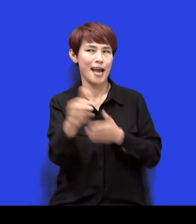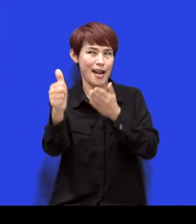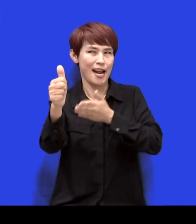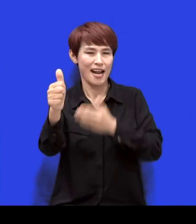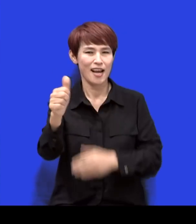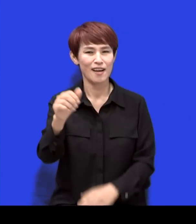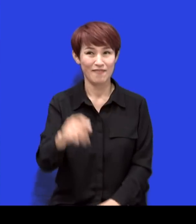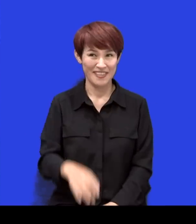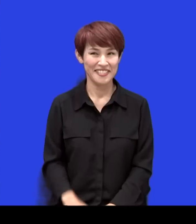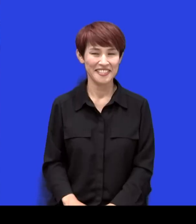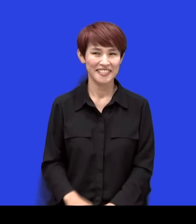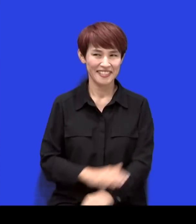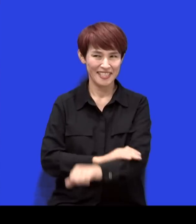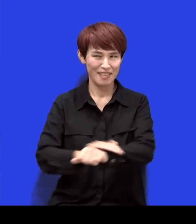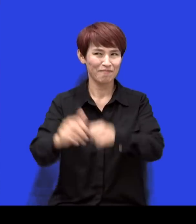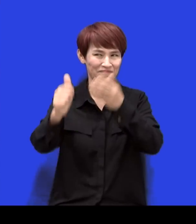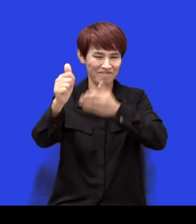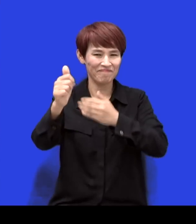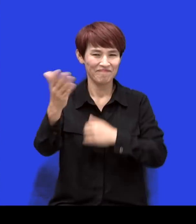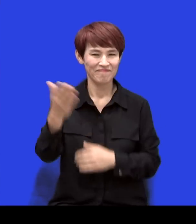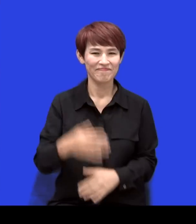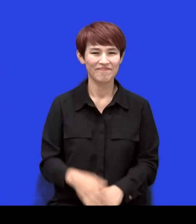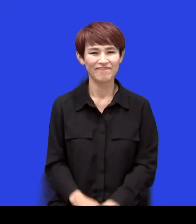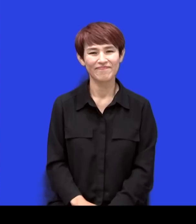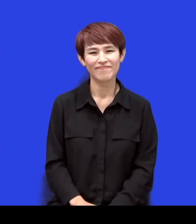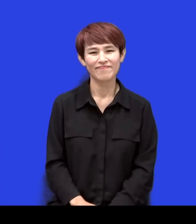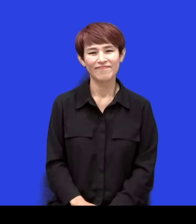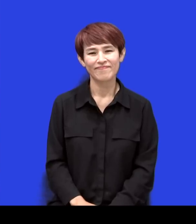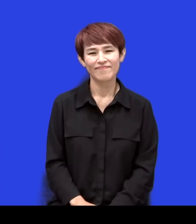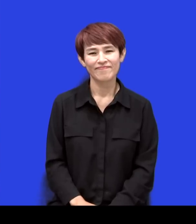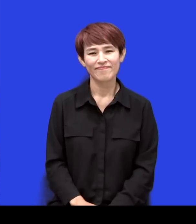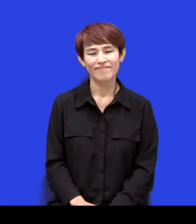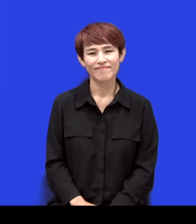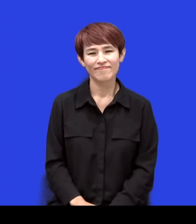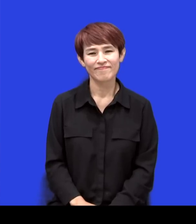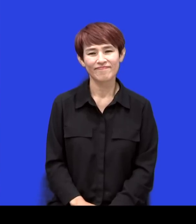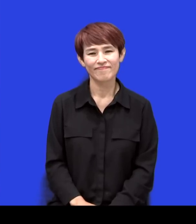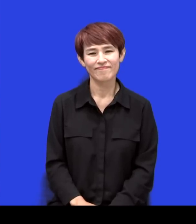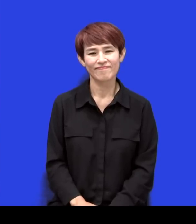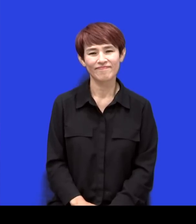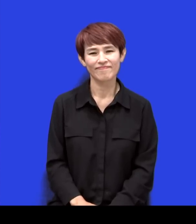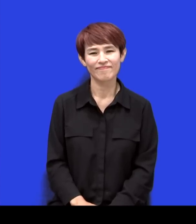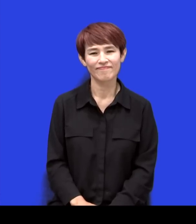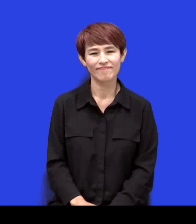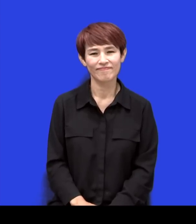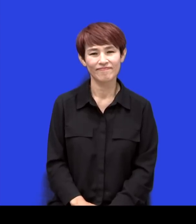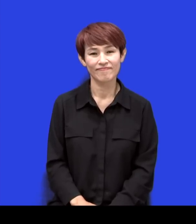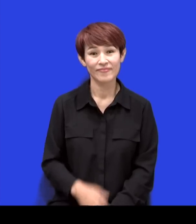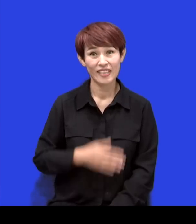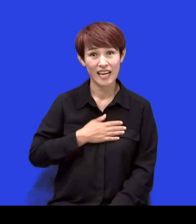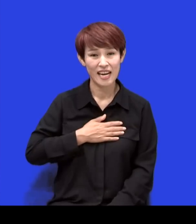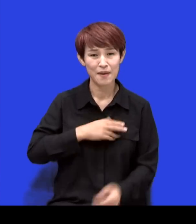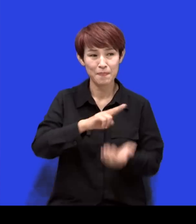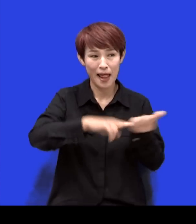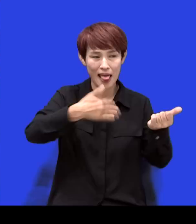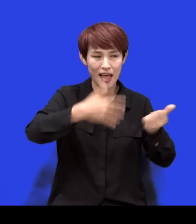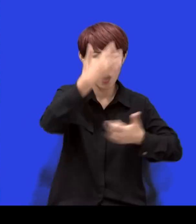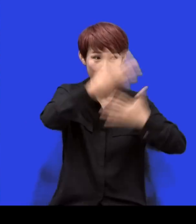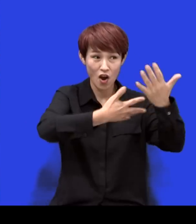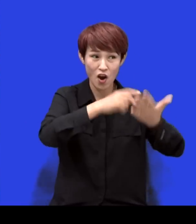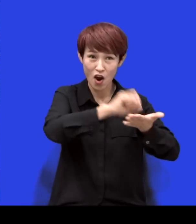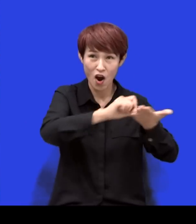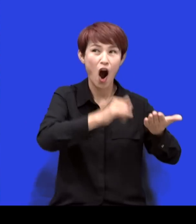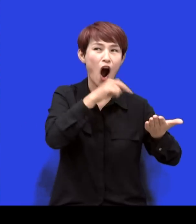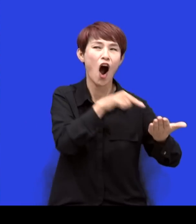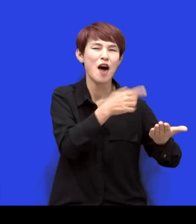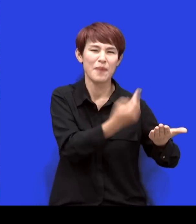감독님 밀어주시듯이 우리 작가님도 좀 밀어주셔서 네, 좋은 네. 작품으로 볼 수 있거든요. 우리 미키 회장님. 그렇죠. 제가 아직 안 팔린 시나리오가 많이 있습니다. 네네. 아니